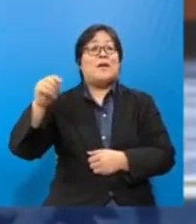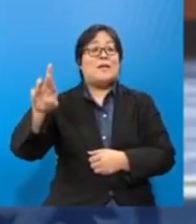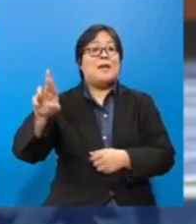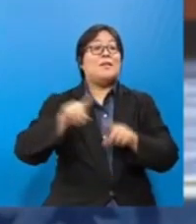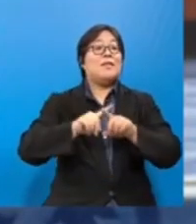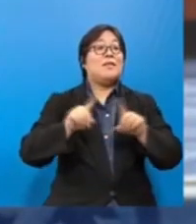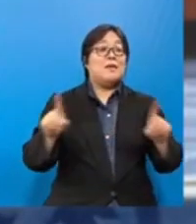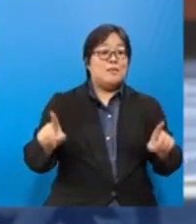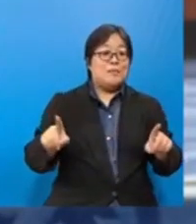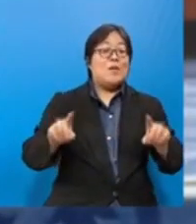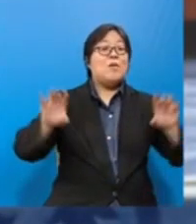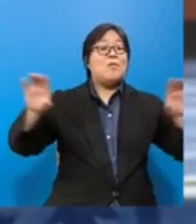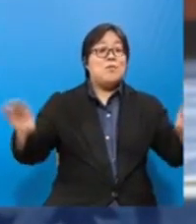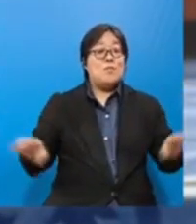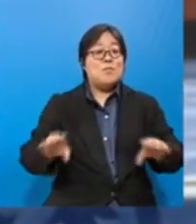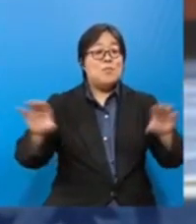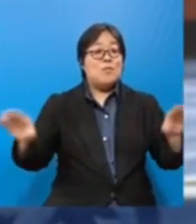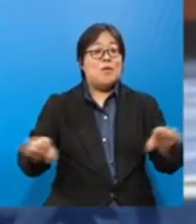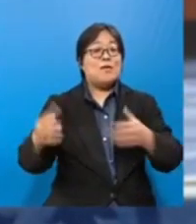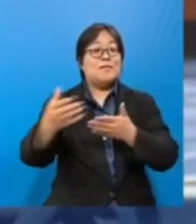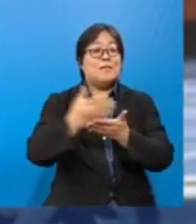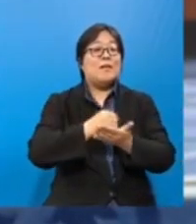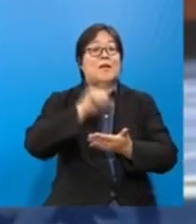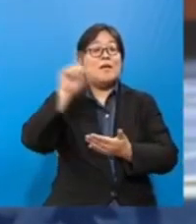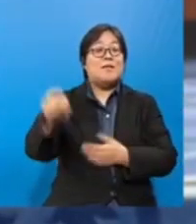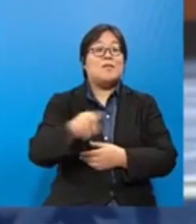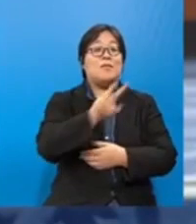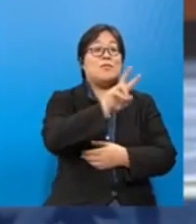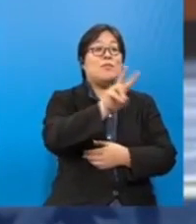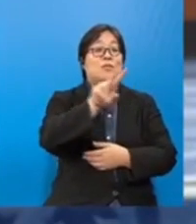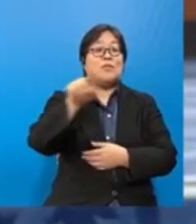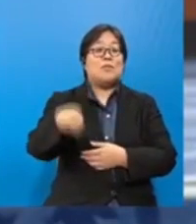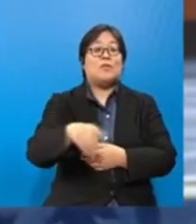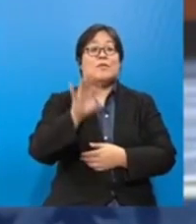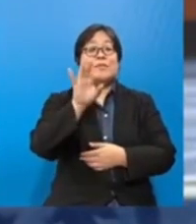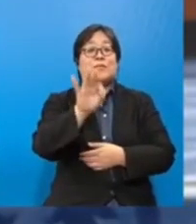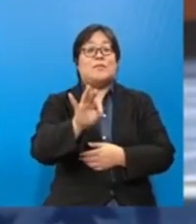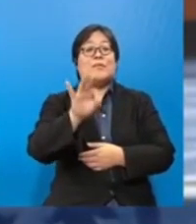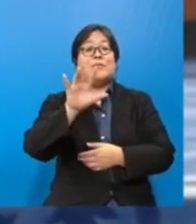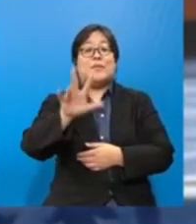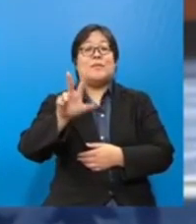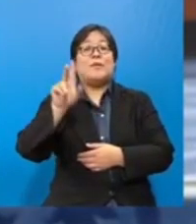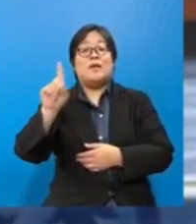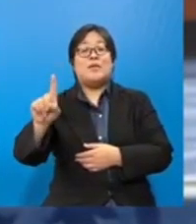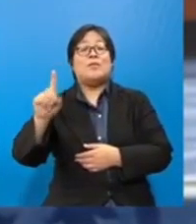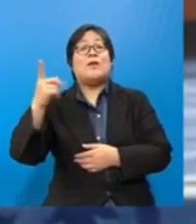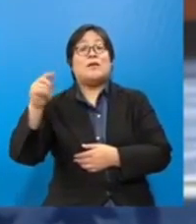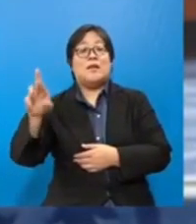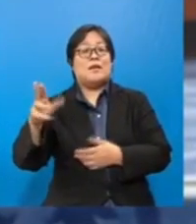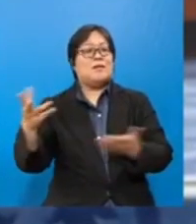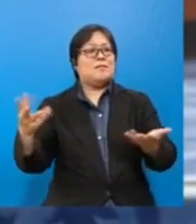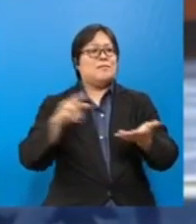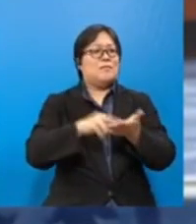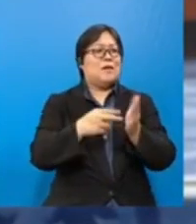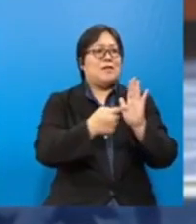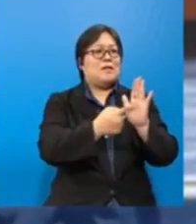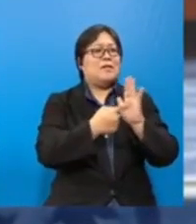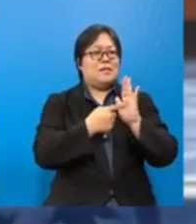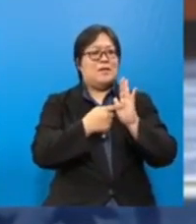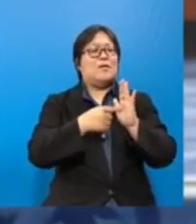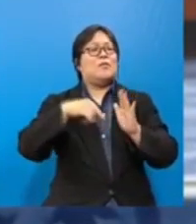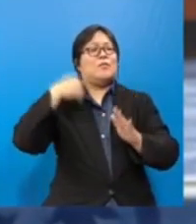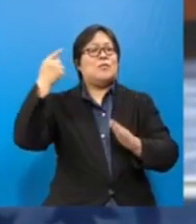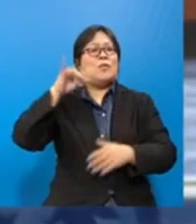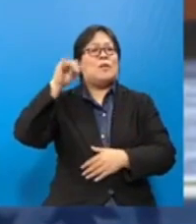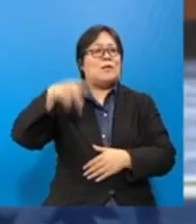tetapi yang diusahakan hanya 20 2931 ini menunjukkan apa aja buah